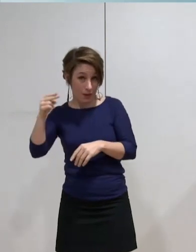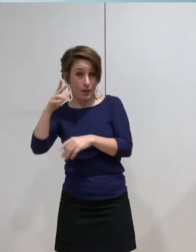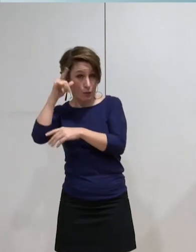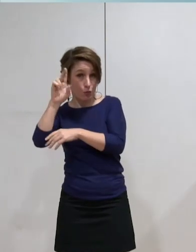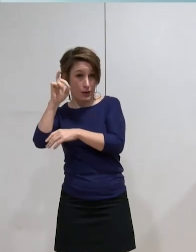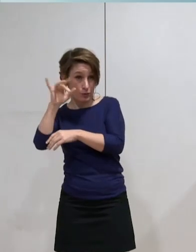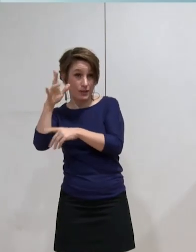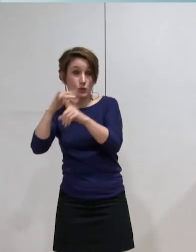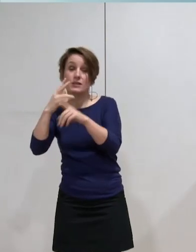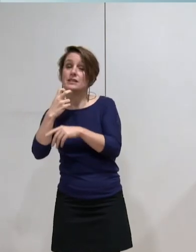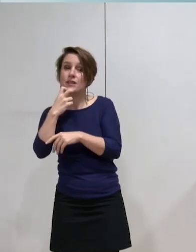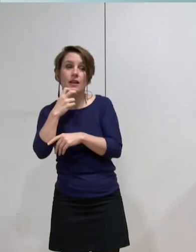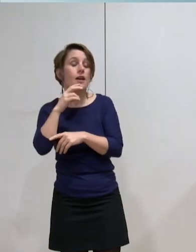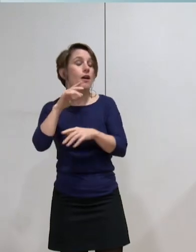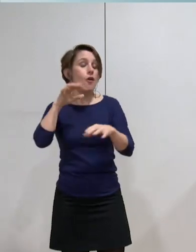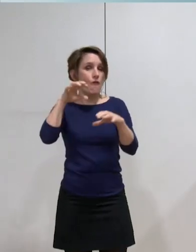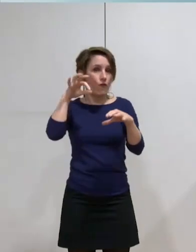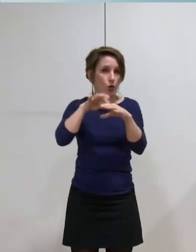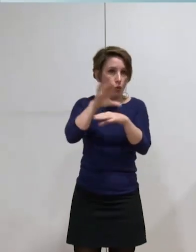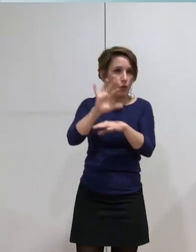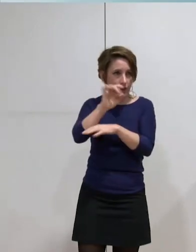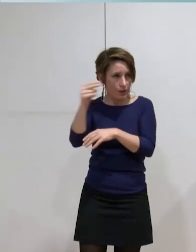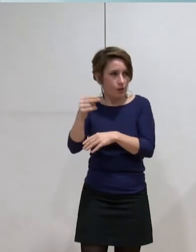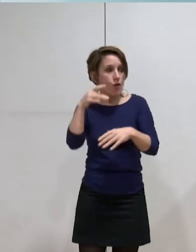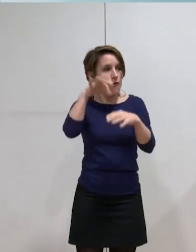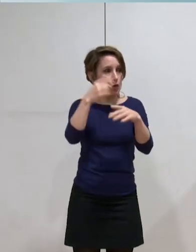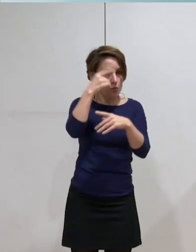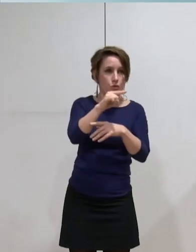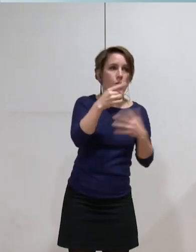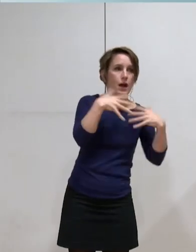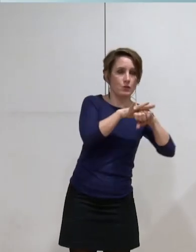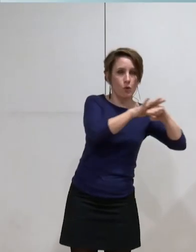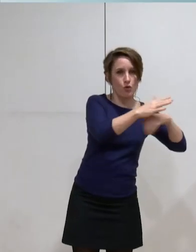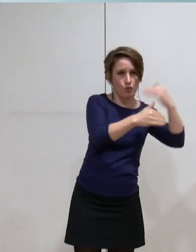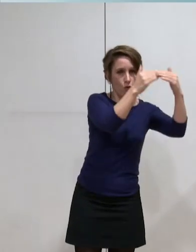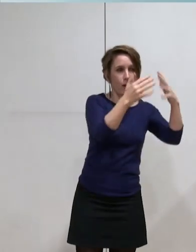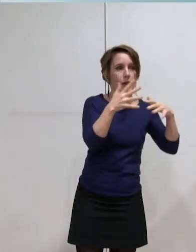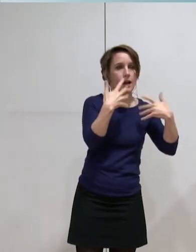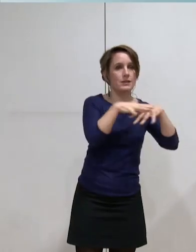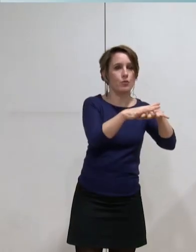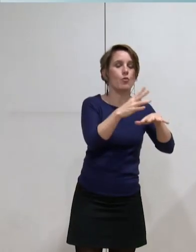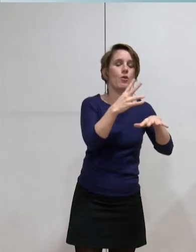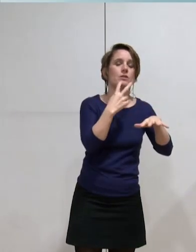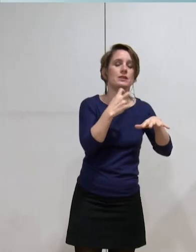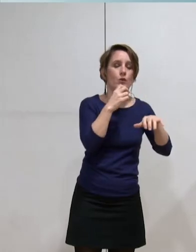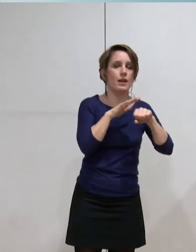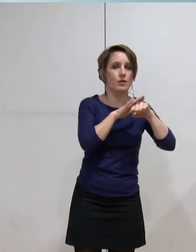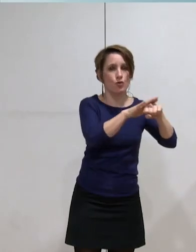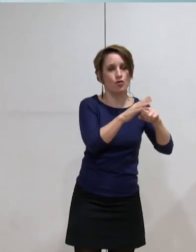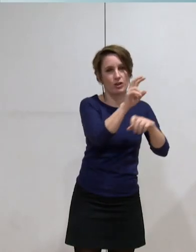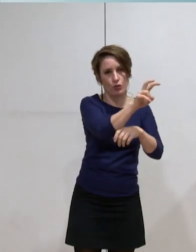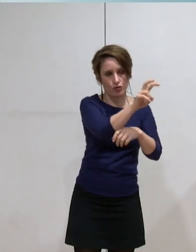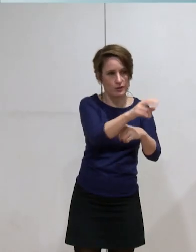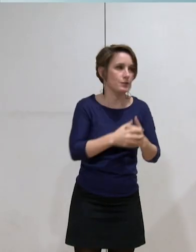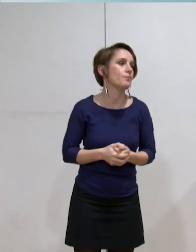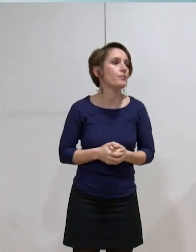qui vote contre le Front National qui vote pour le rassemblement de gauche et de progrès le rassemblement citoyen de la gauche et les écologistes